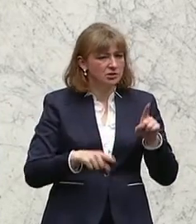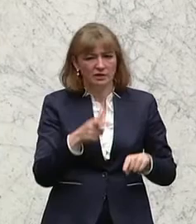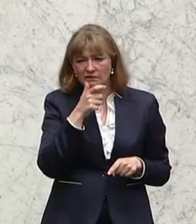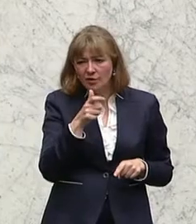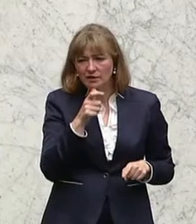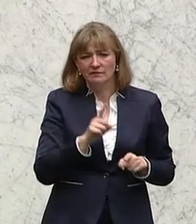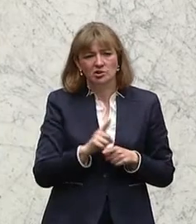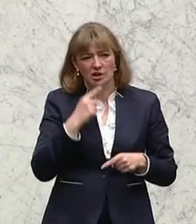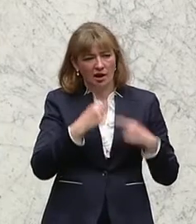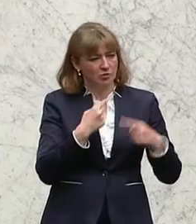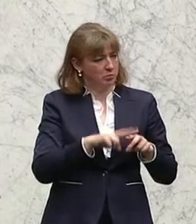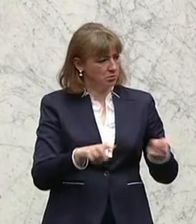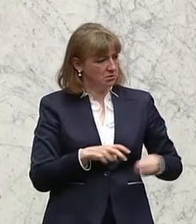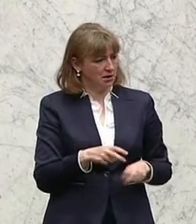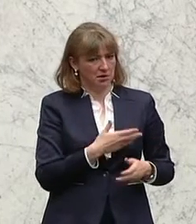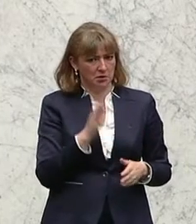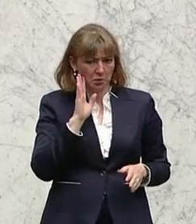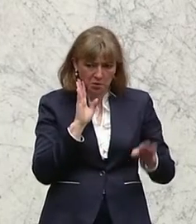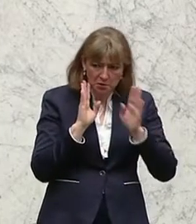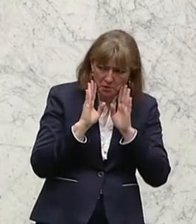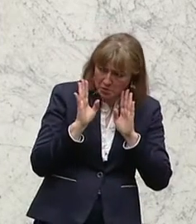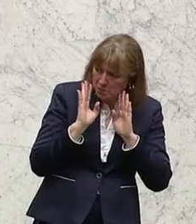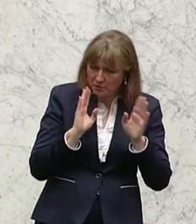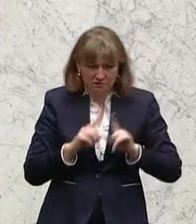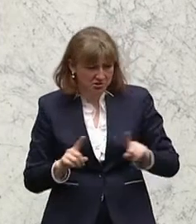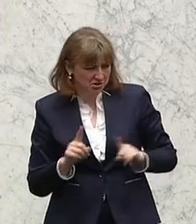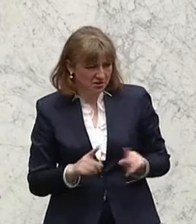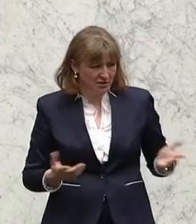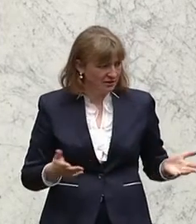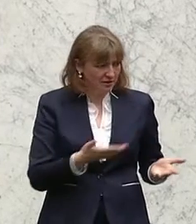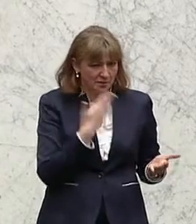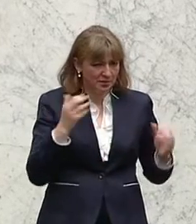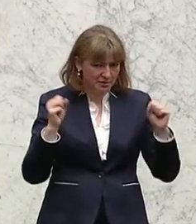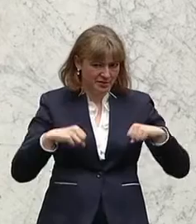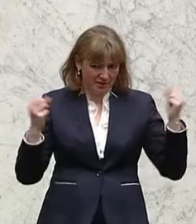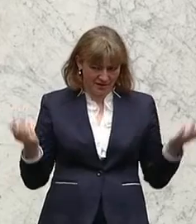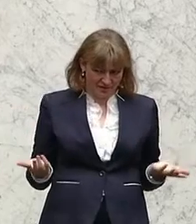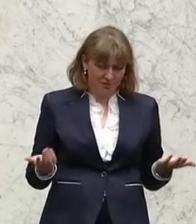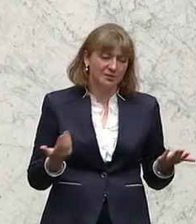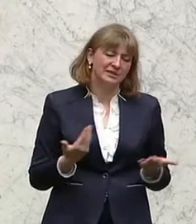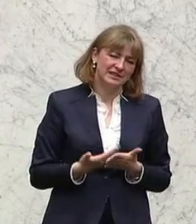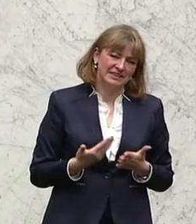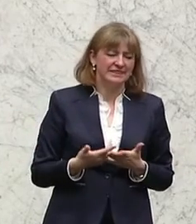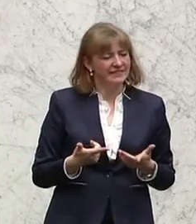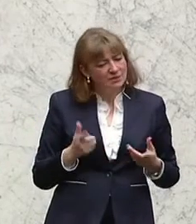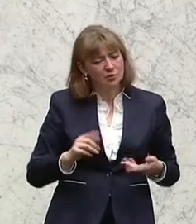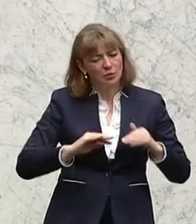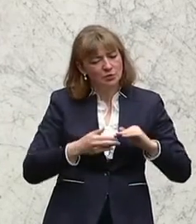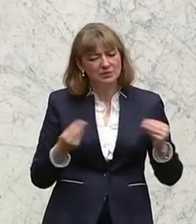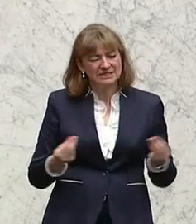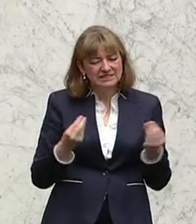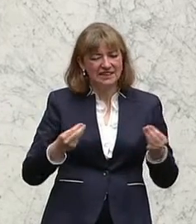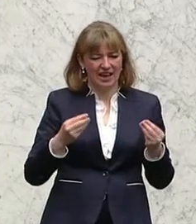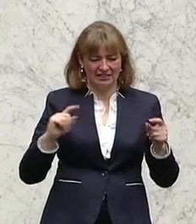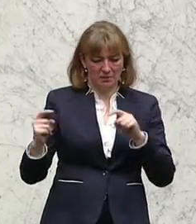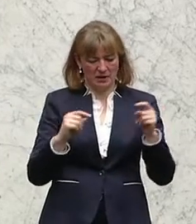und unterschiedliche Aussagen aus der Bundesregierung hören und sie sich da offensichtlich auch nicht immer einig sind. Und ich glaube, im Sinne dieser sachlichen und konstruktiven Debatte